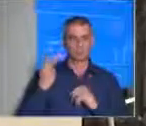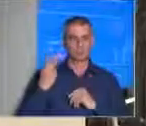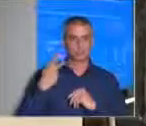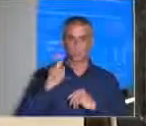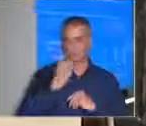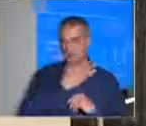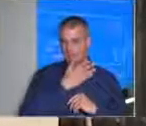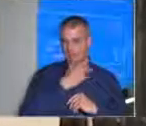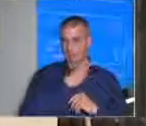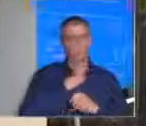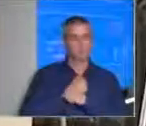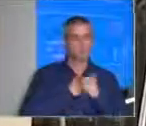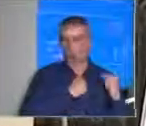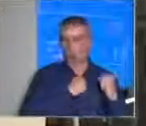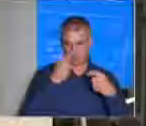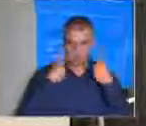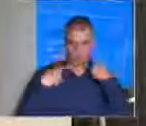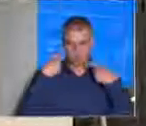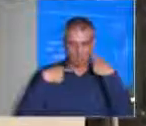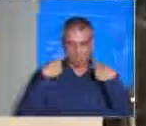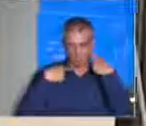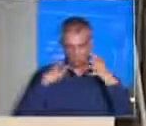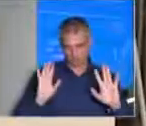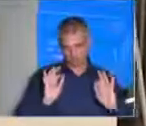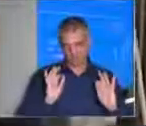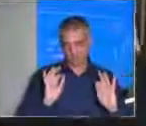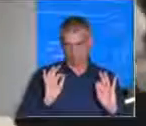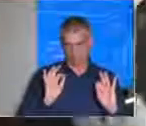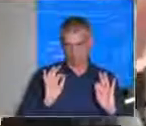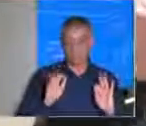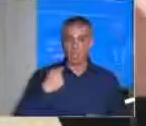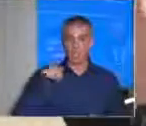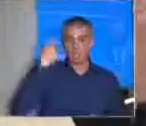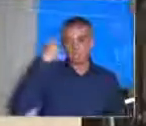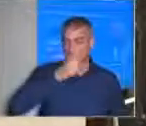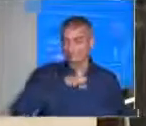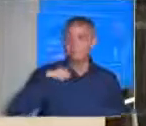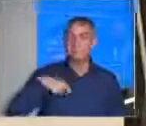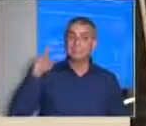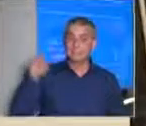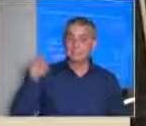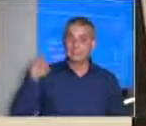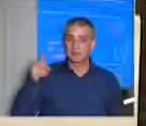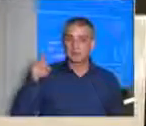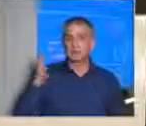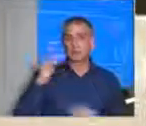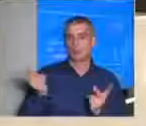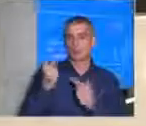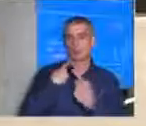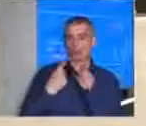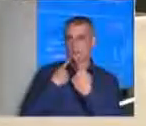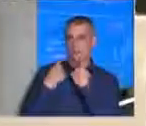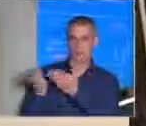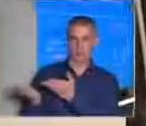honorable than Brian, Chuck, and Nancy. I really do. I think that China is actually much easier to deal